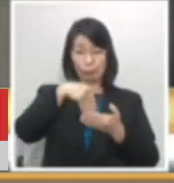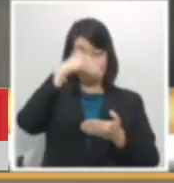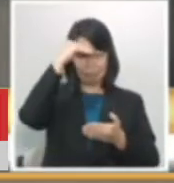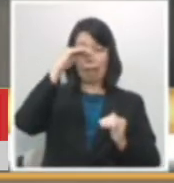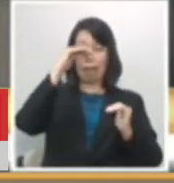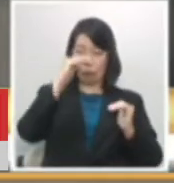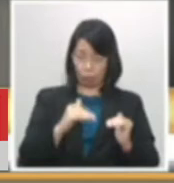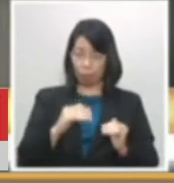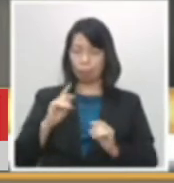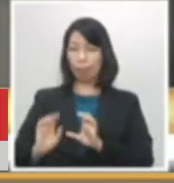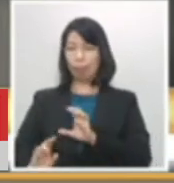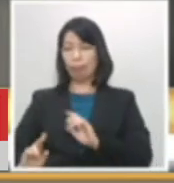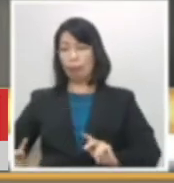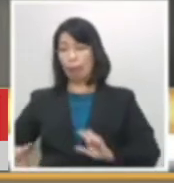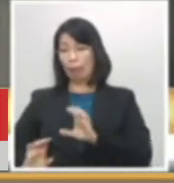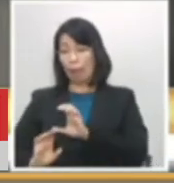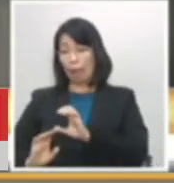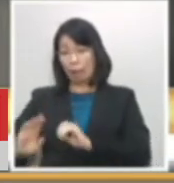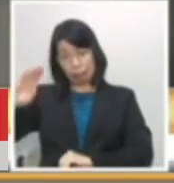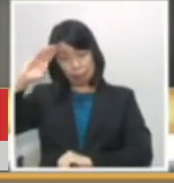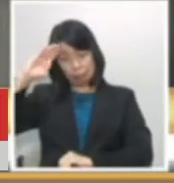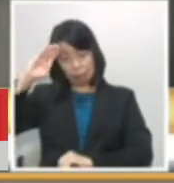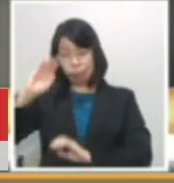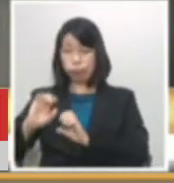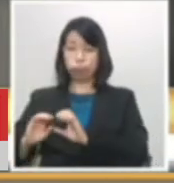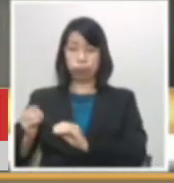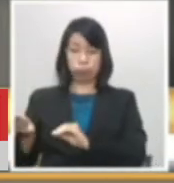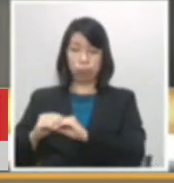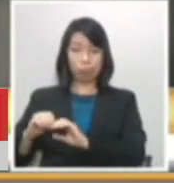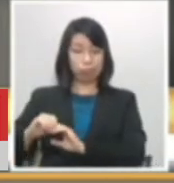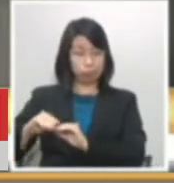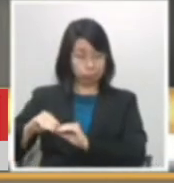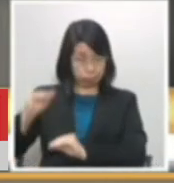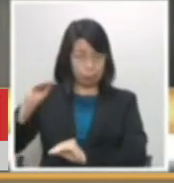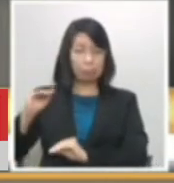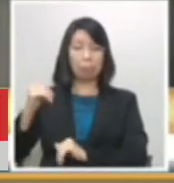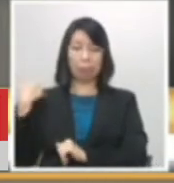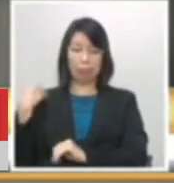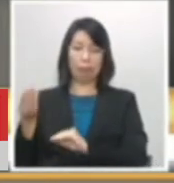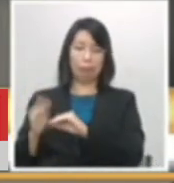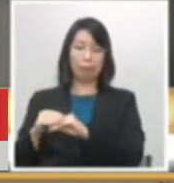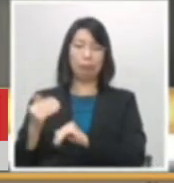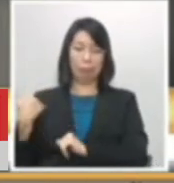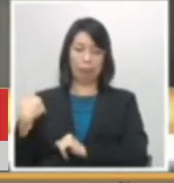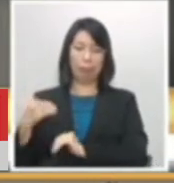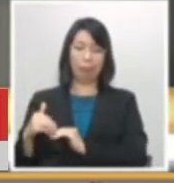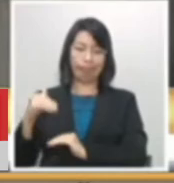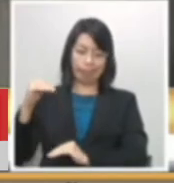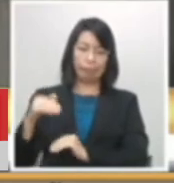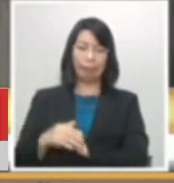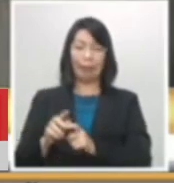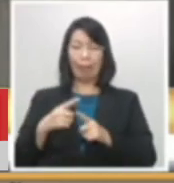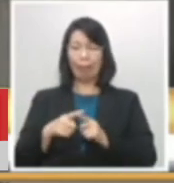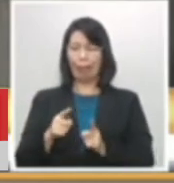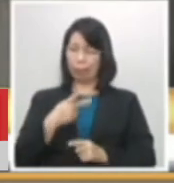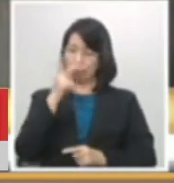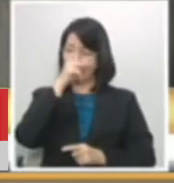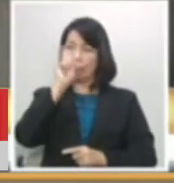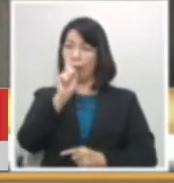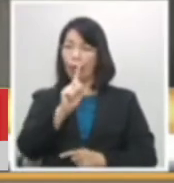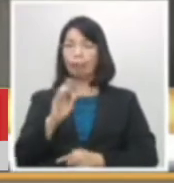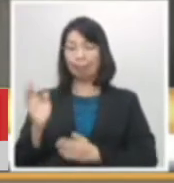เพิ่มขึ้น12-30,000ล้านแต่ที่แปลกใจหมายก็ว่าสำนักพุทธศาสนาแห่งชา